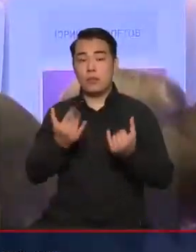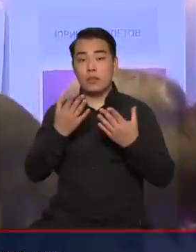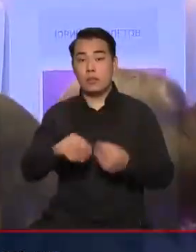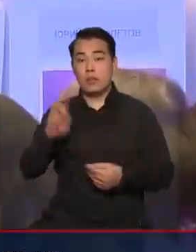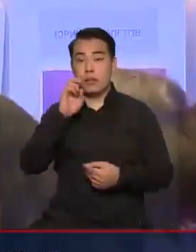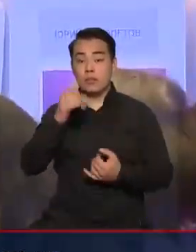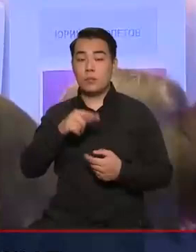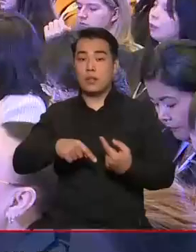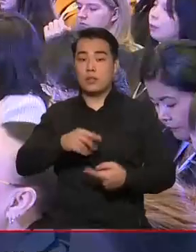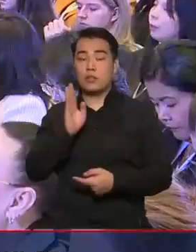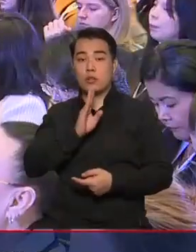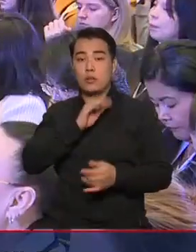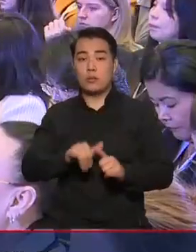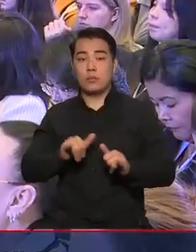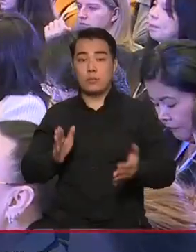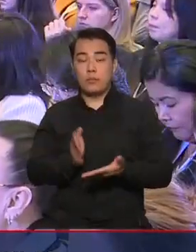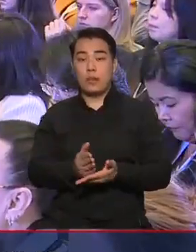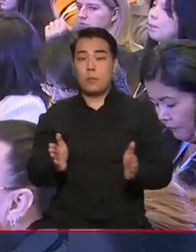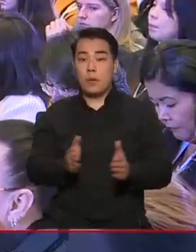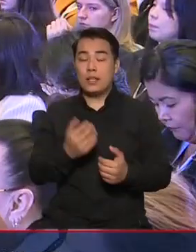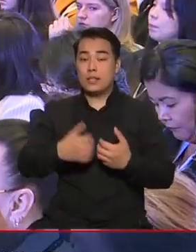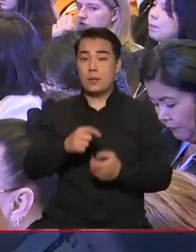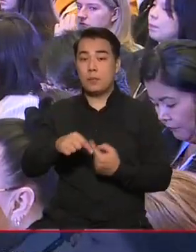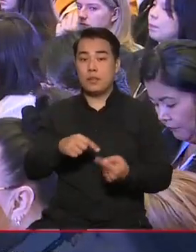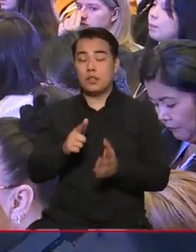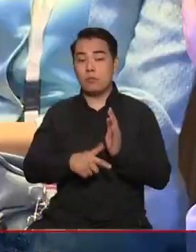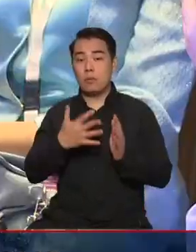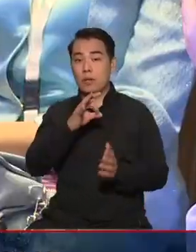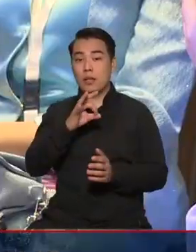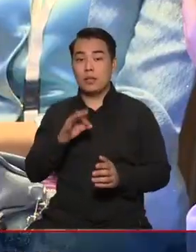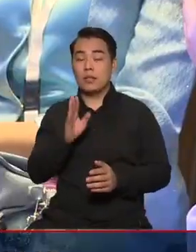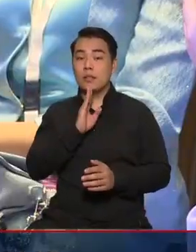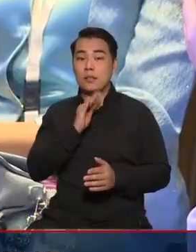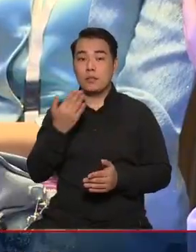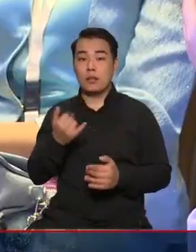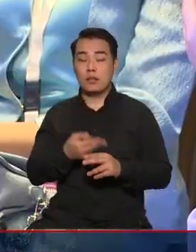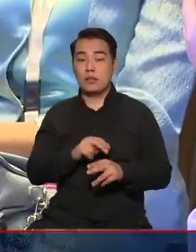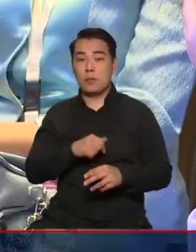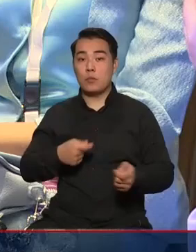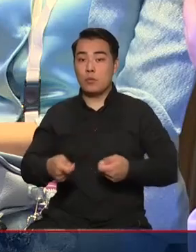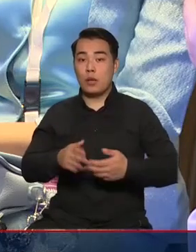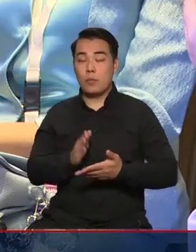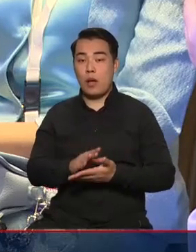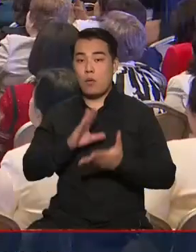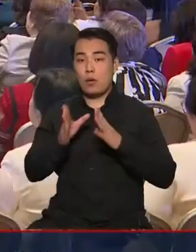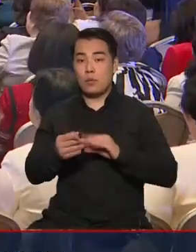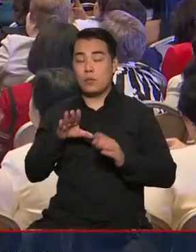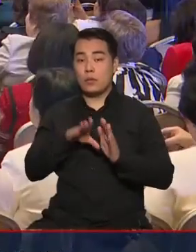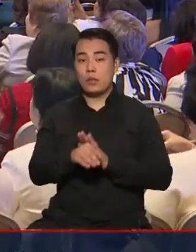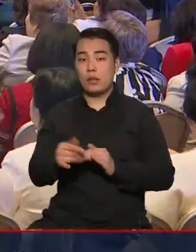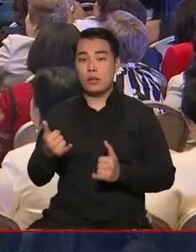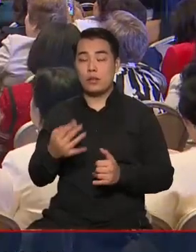елімізде кәсіпкер әйелдер көбейіп келеді. Шағын және орта бизнестің 75% қыз-келіншектердің қолында. Олардың жалпы ішкі өнімдегі